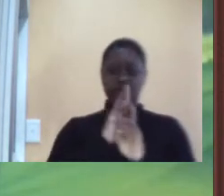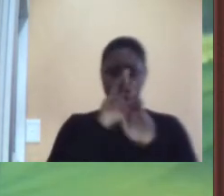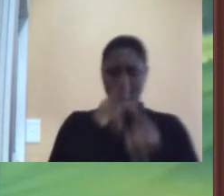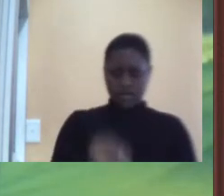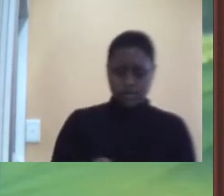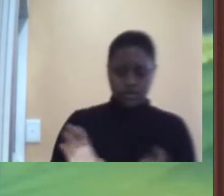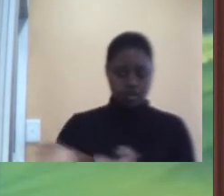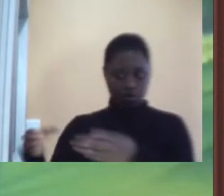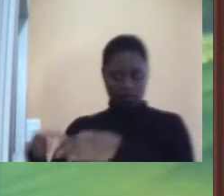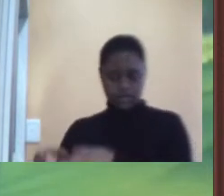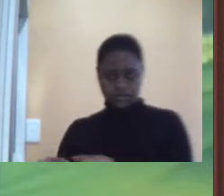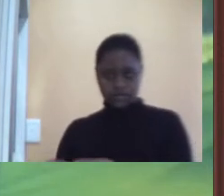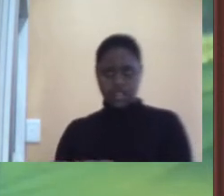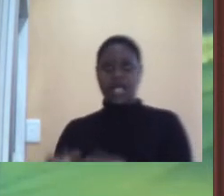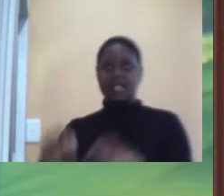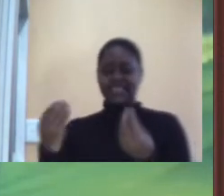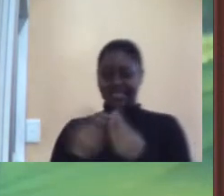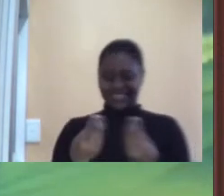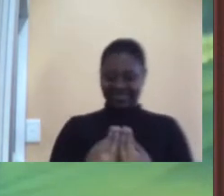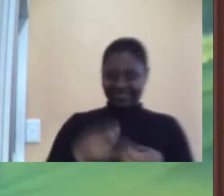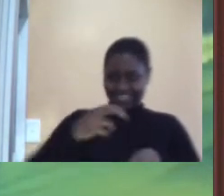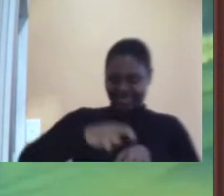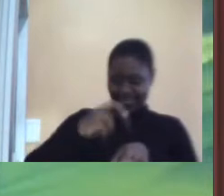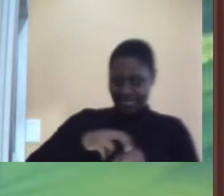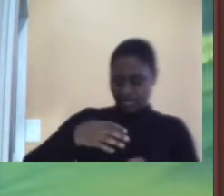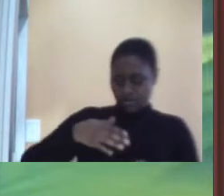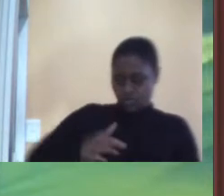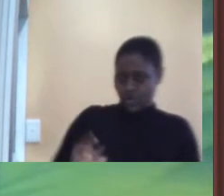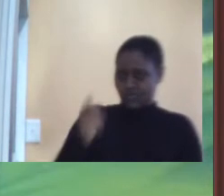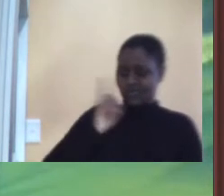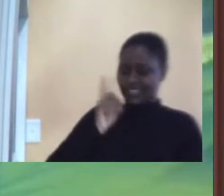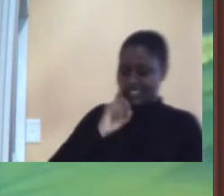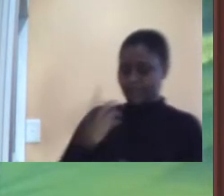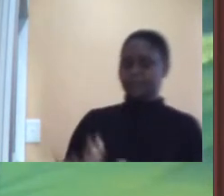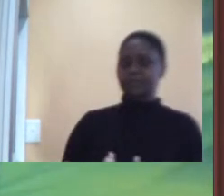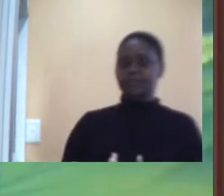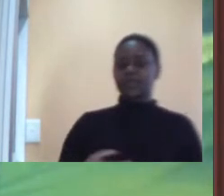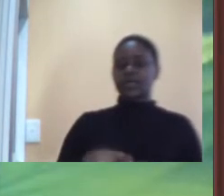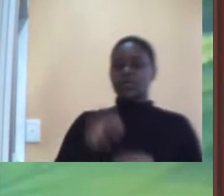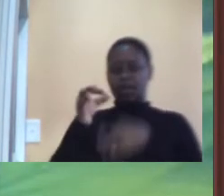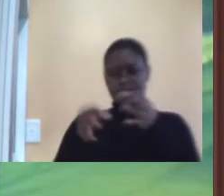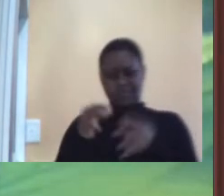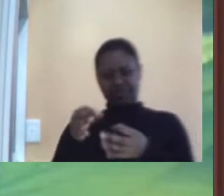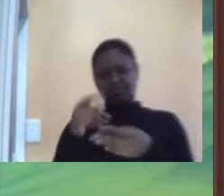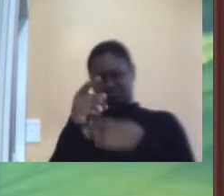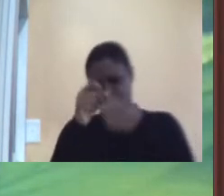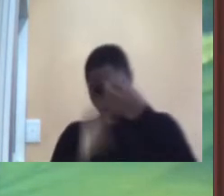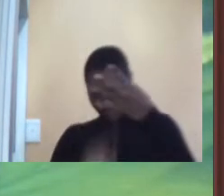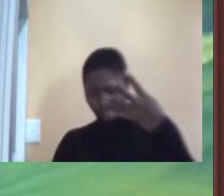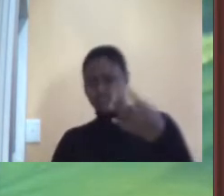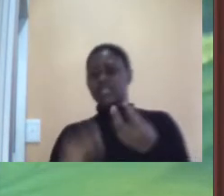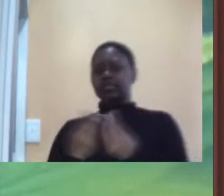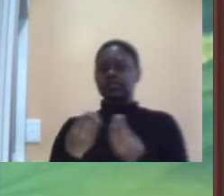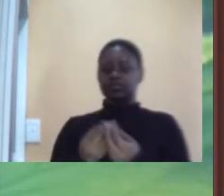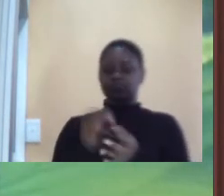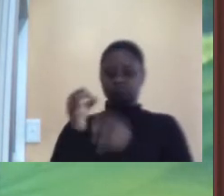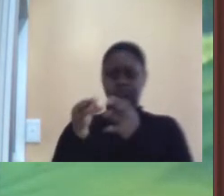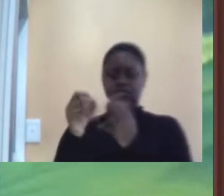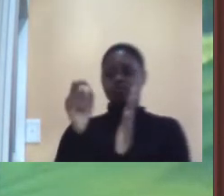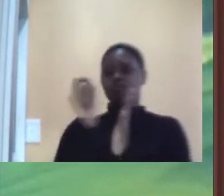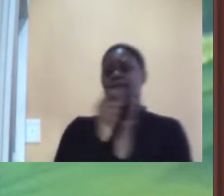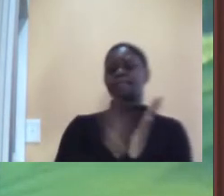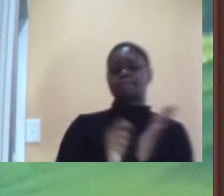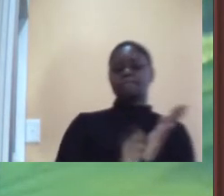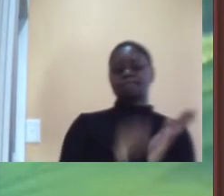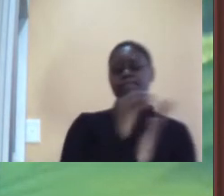ye committee nezinto abafisa ukuthi bazibone. Siyafisa ukuthi sisho zonke lezi zinto ezishilo, ngizibhalile